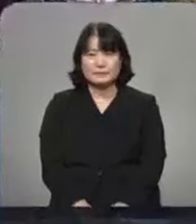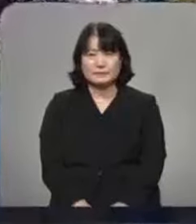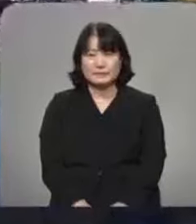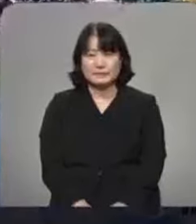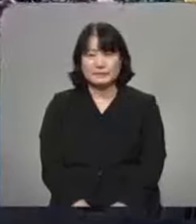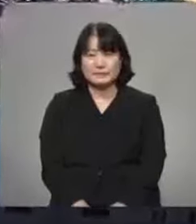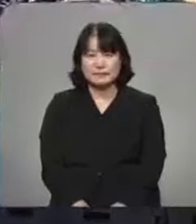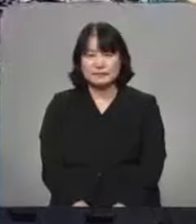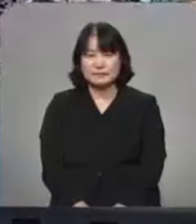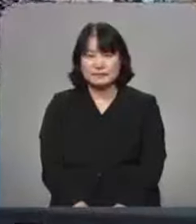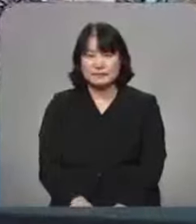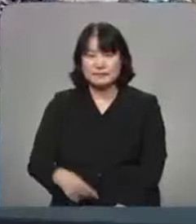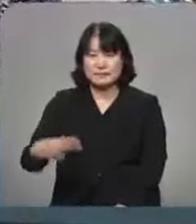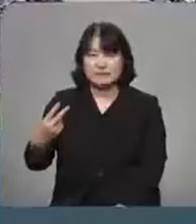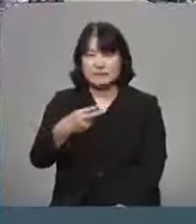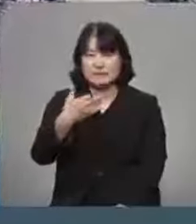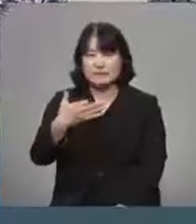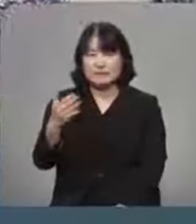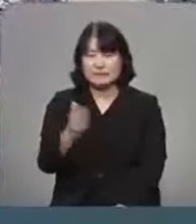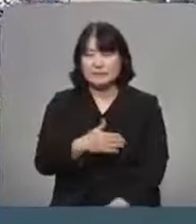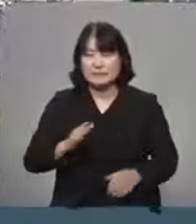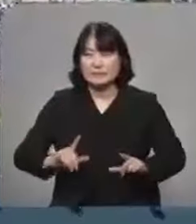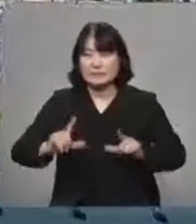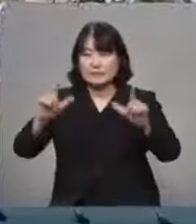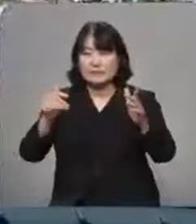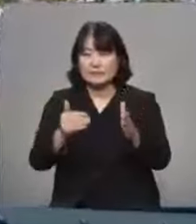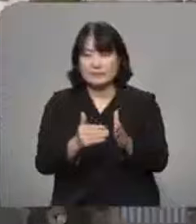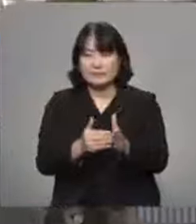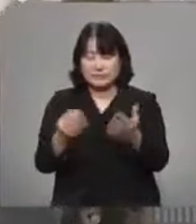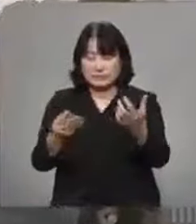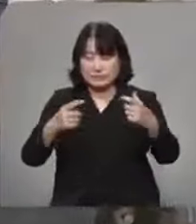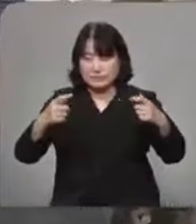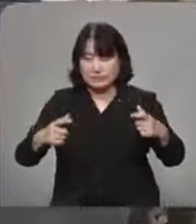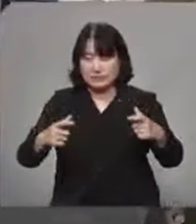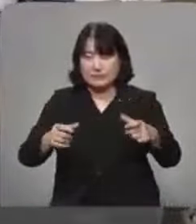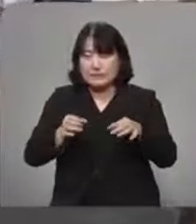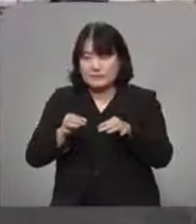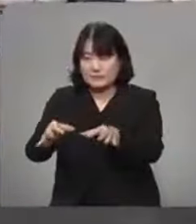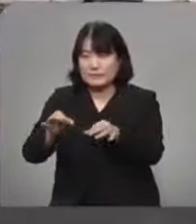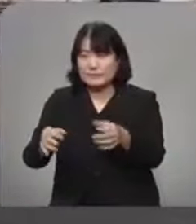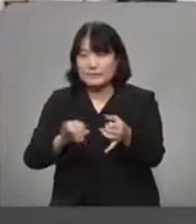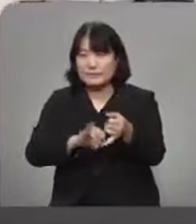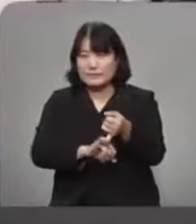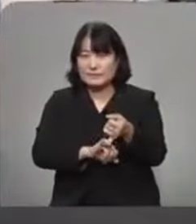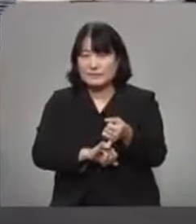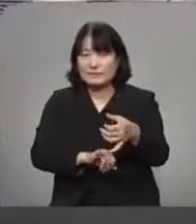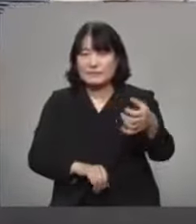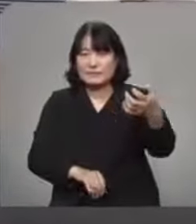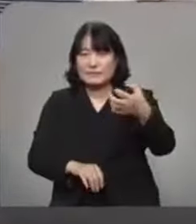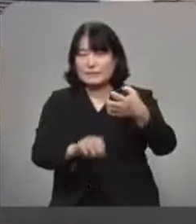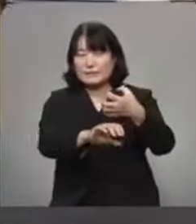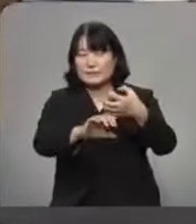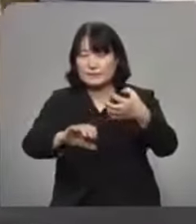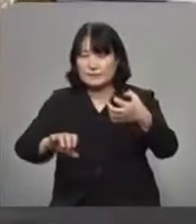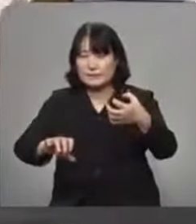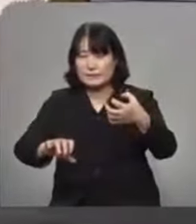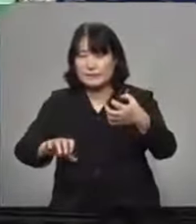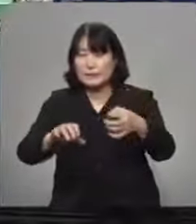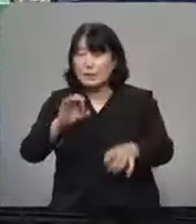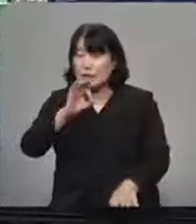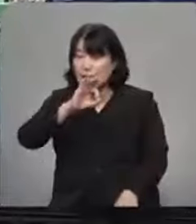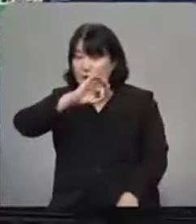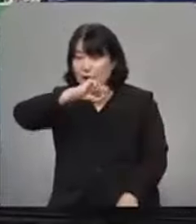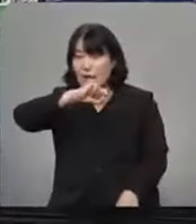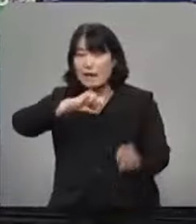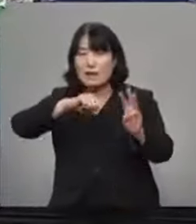기자입니다 2019년부터 올해까지 강원도에 투자를 약속한 기업은 아흔 곳 투자 금액 3조 2천억